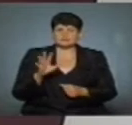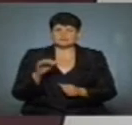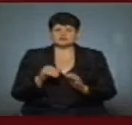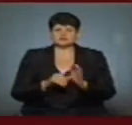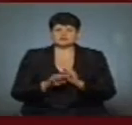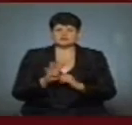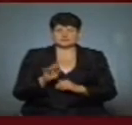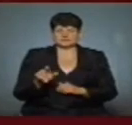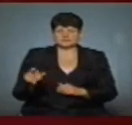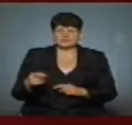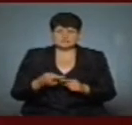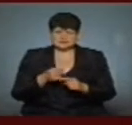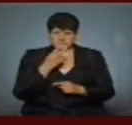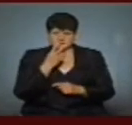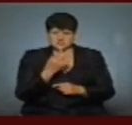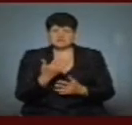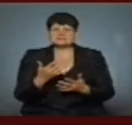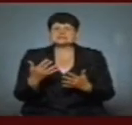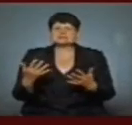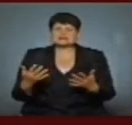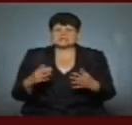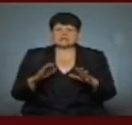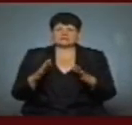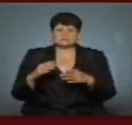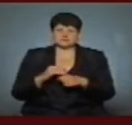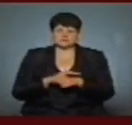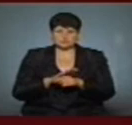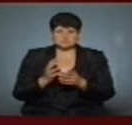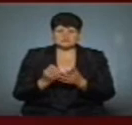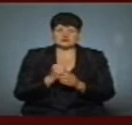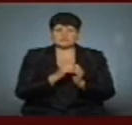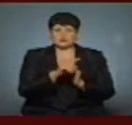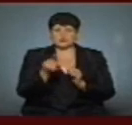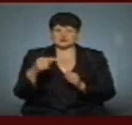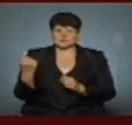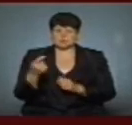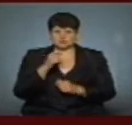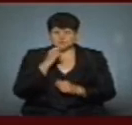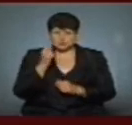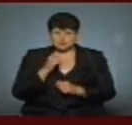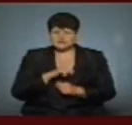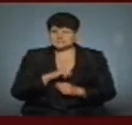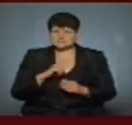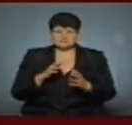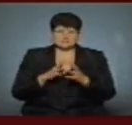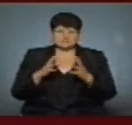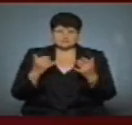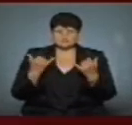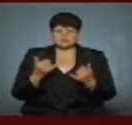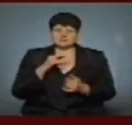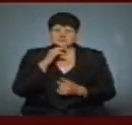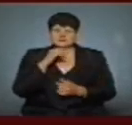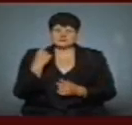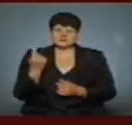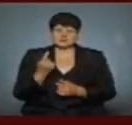564 людини. На цій карті ви бачите, скільки випадків COVID-19 виявили у кожній області України. Найбільше на сьогодні у